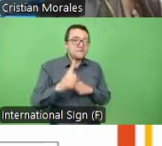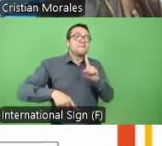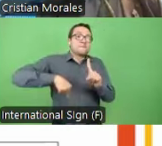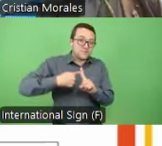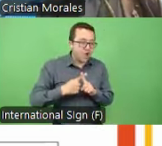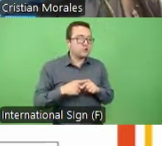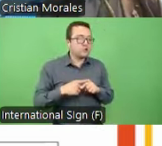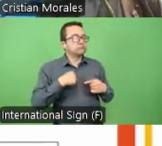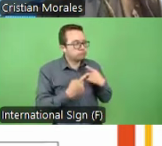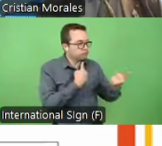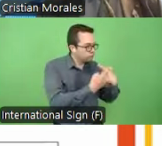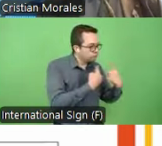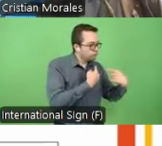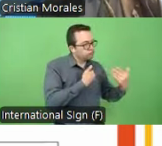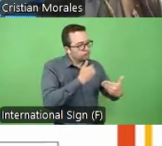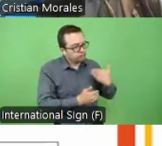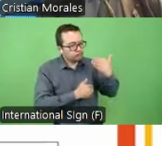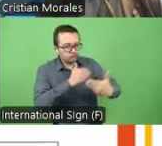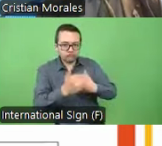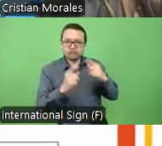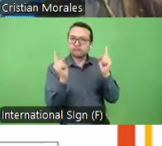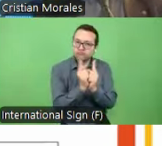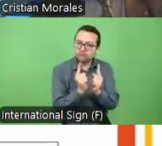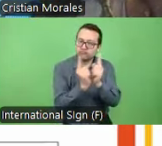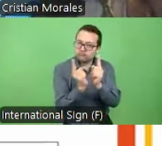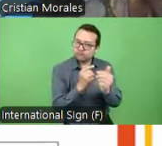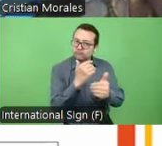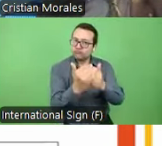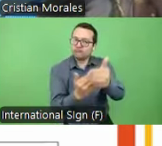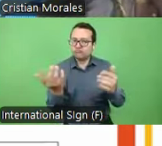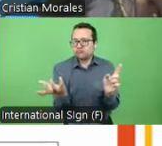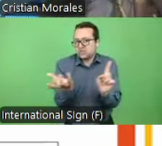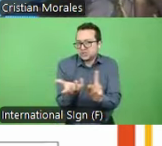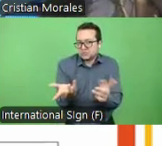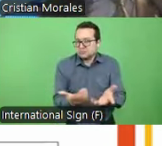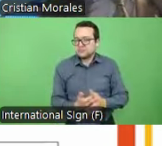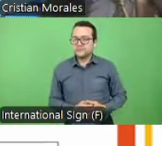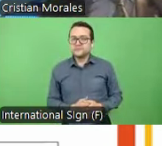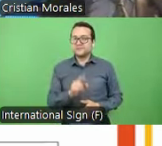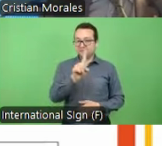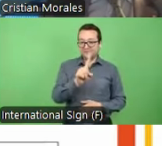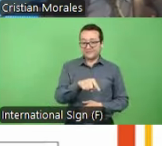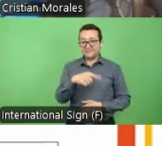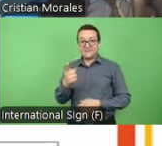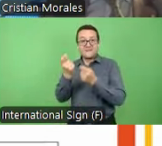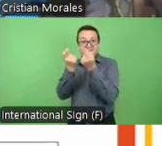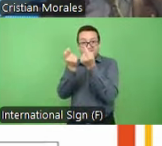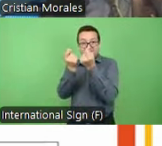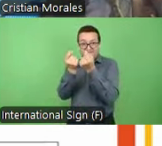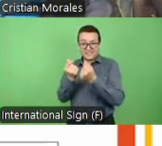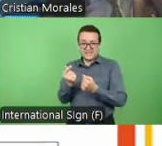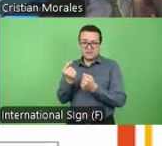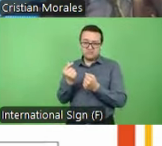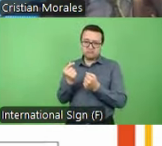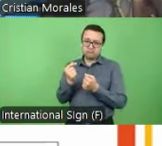de la prise importante. en charge. Pero la segunda, que es la Et financiera, la deuxième, si bien c'est la es barrière menor, es la financière. que Même si elle tiene est de alguna plus forma